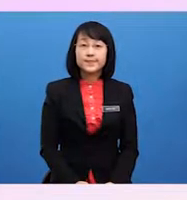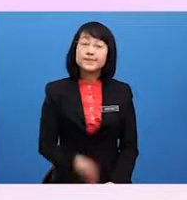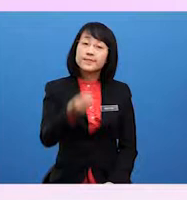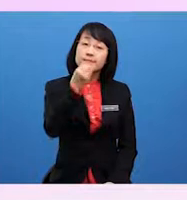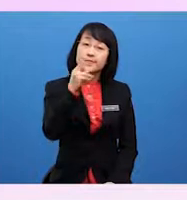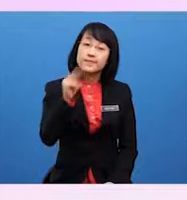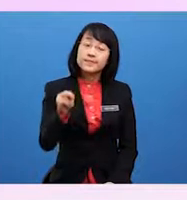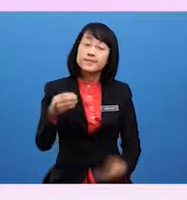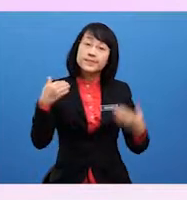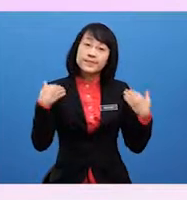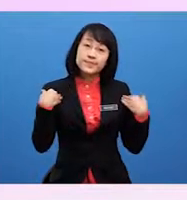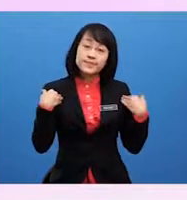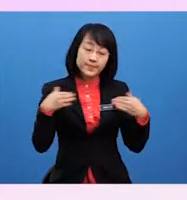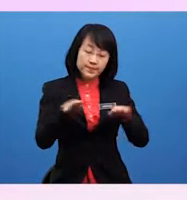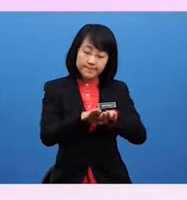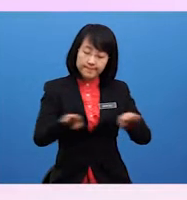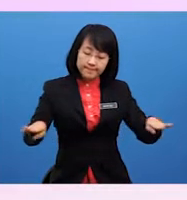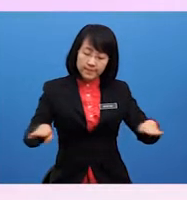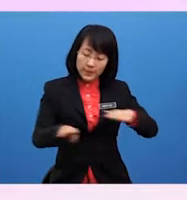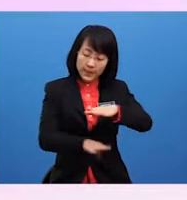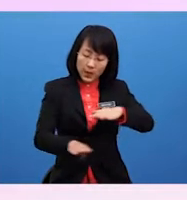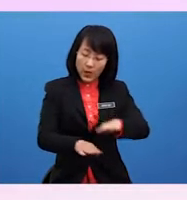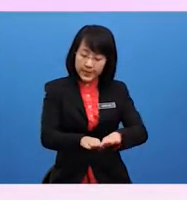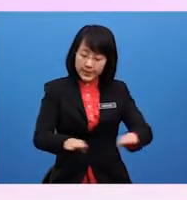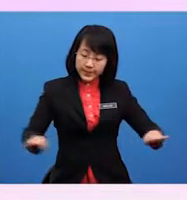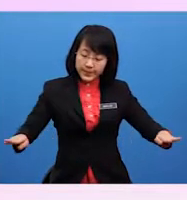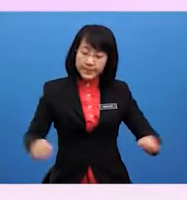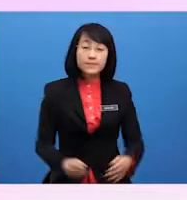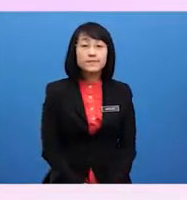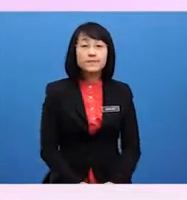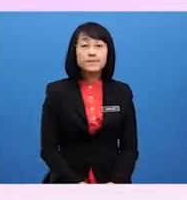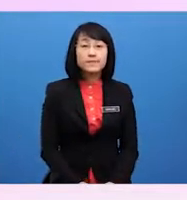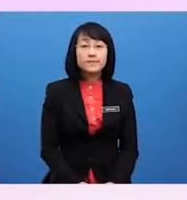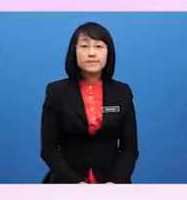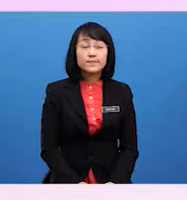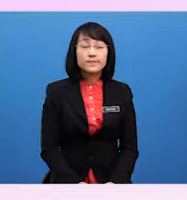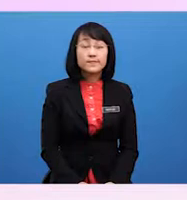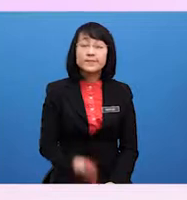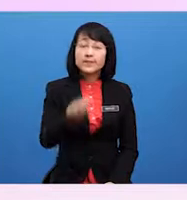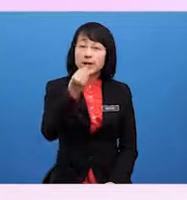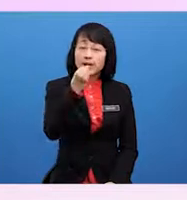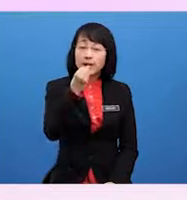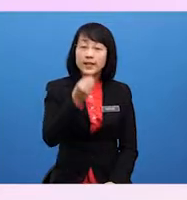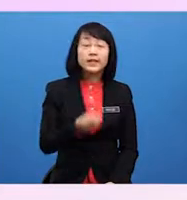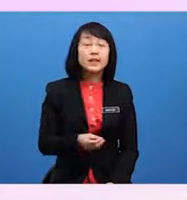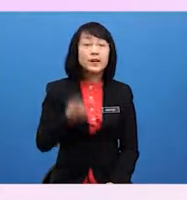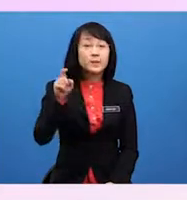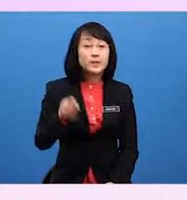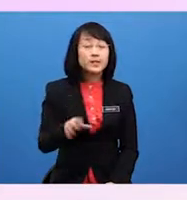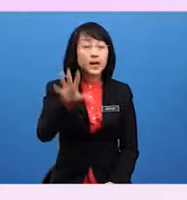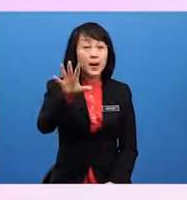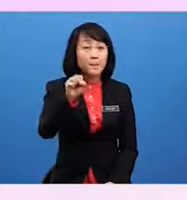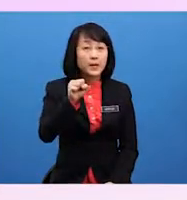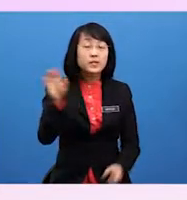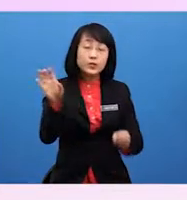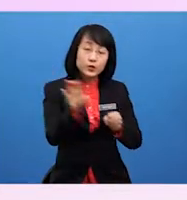Makanan yang berada di aras paling bawah merupakan makanan yang perlu diambil secukupnya.